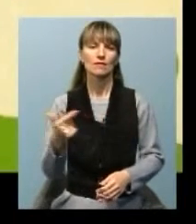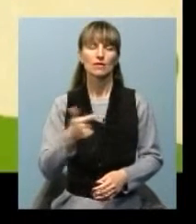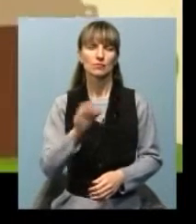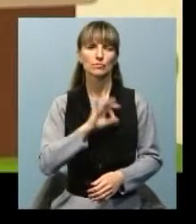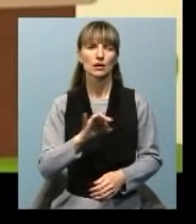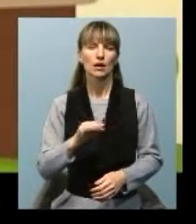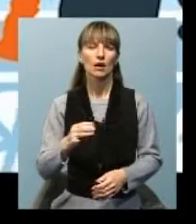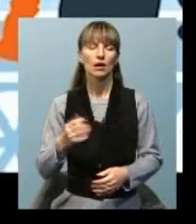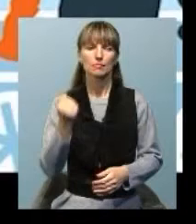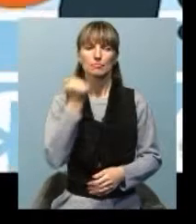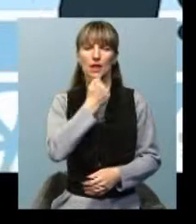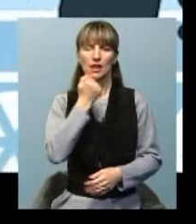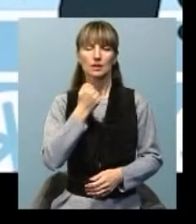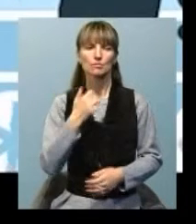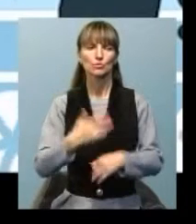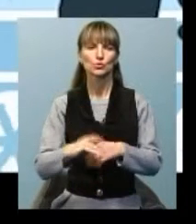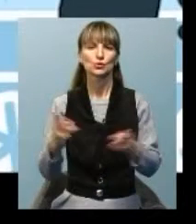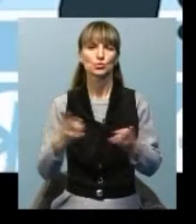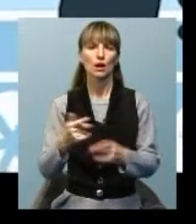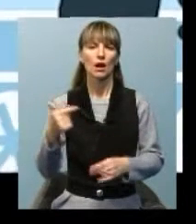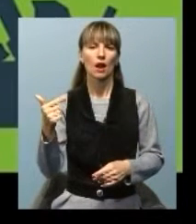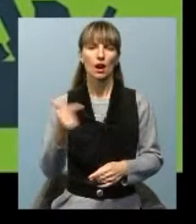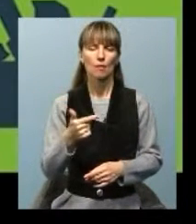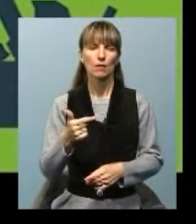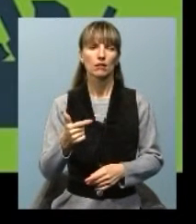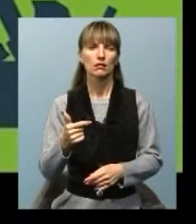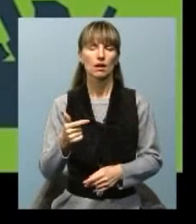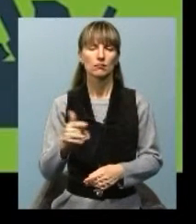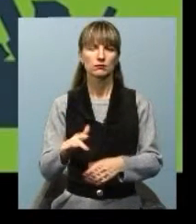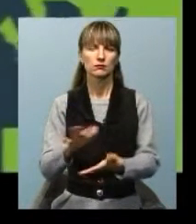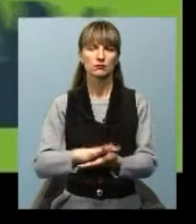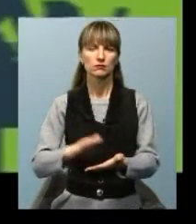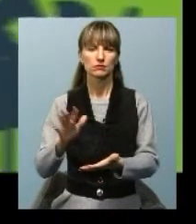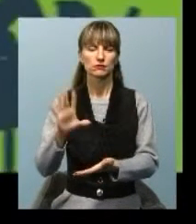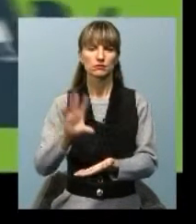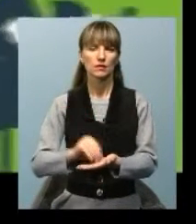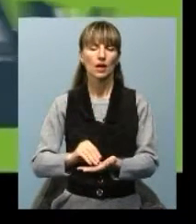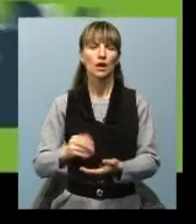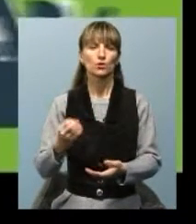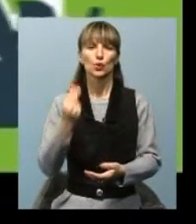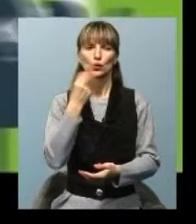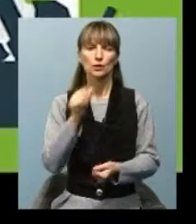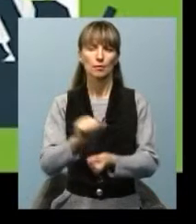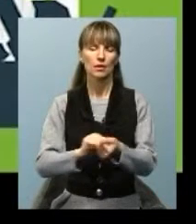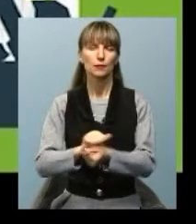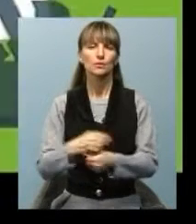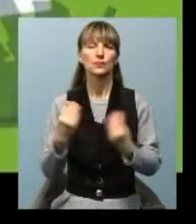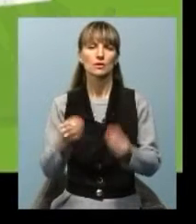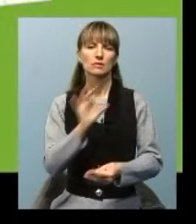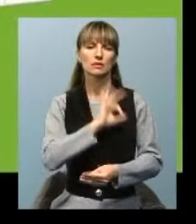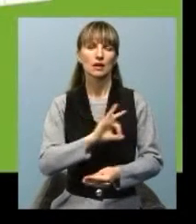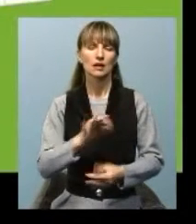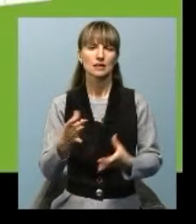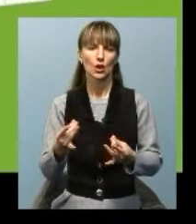певних сміттєвих матеріалів. Сміття треба грамотно утилізувати, а ще краще – переробляти, даючи вже використаній